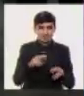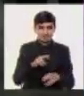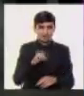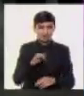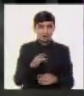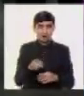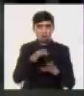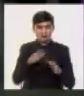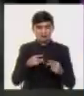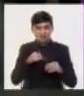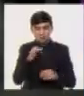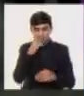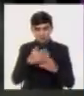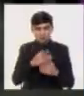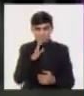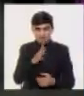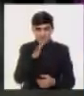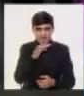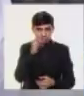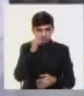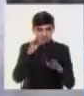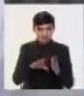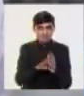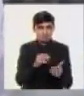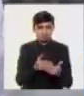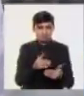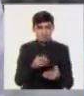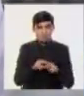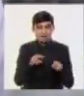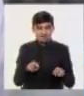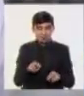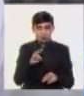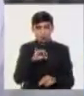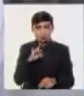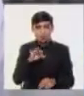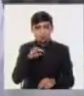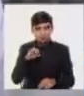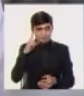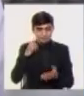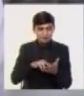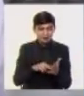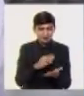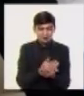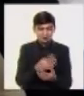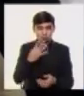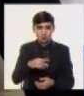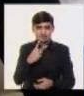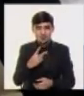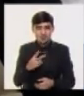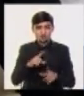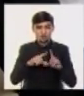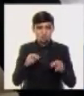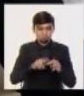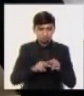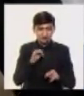присоединенных районах. В ближайшие 5 лет в Шымкенте в рамках предвыборной программы партии «Нур-Отан» планируется построить 42 школы и